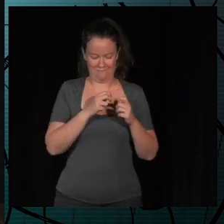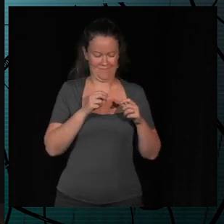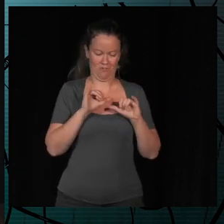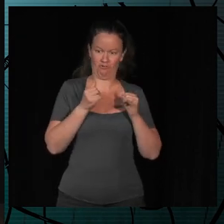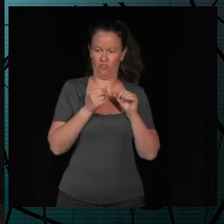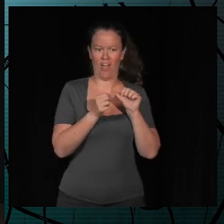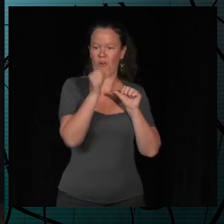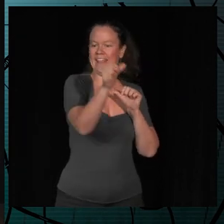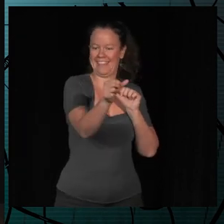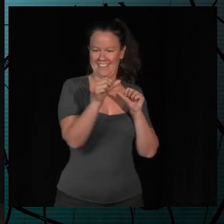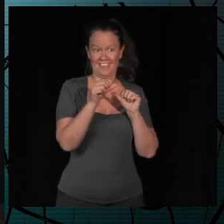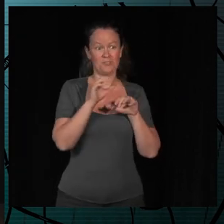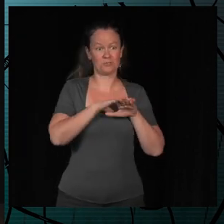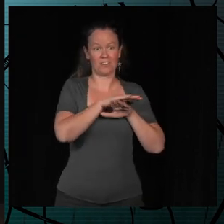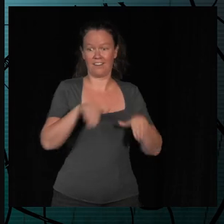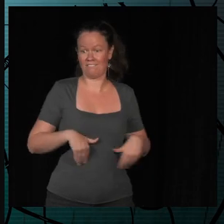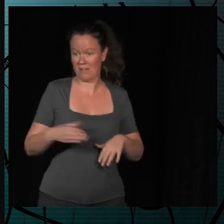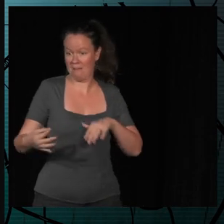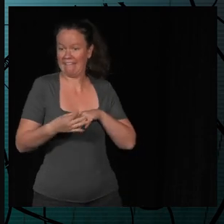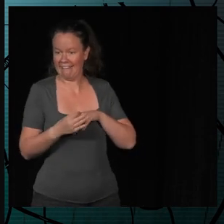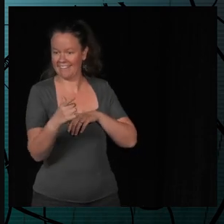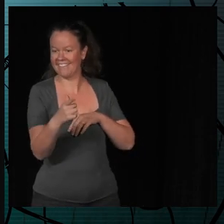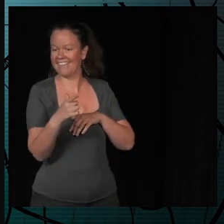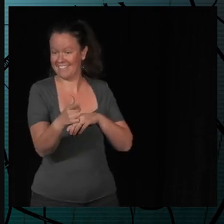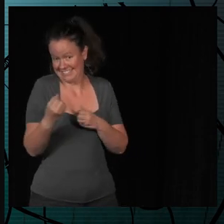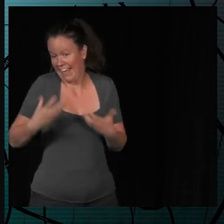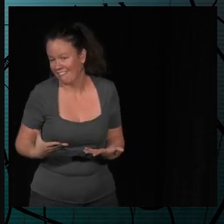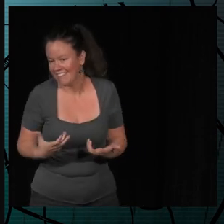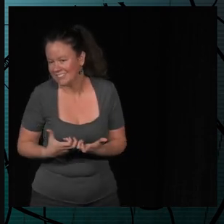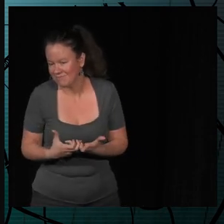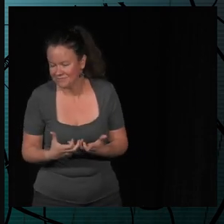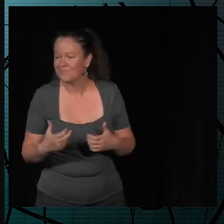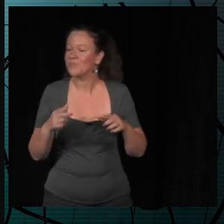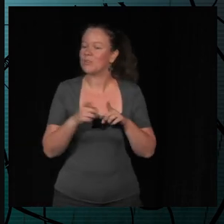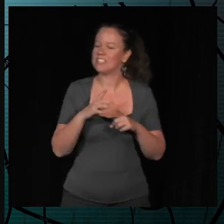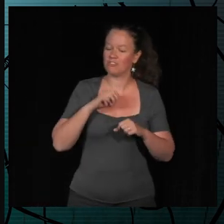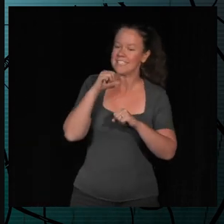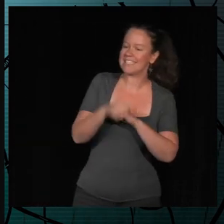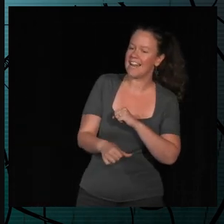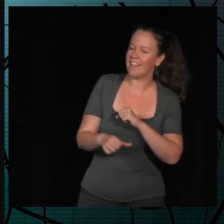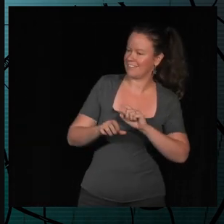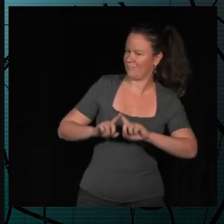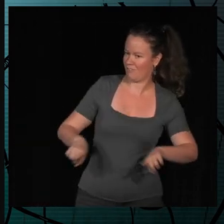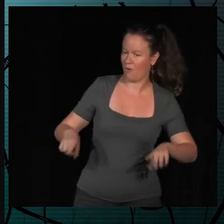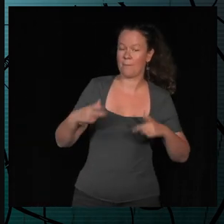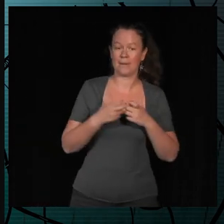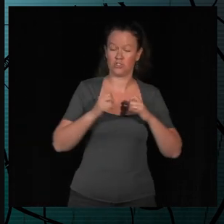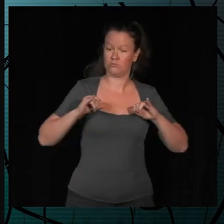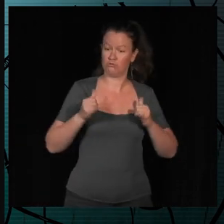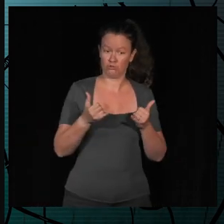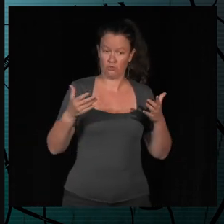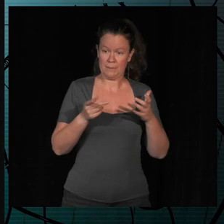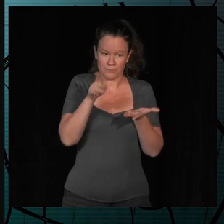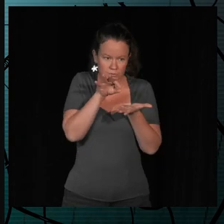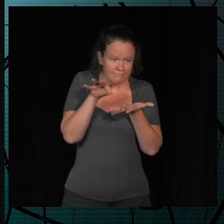une socialisation la compétition la socialisation vous avez des explorateurs il y a même des des géographes géographes amateurs